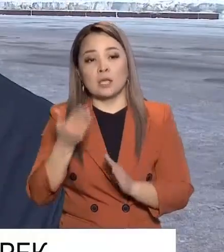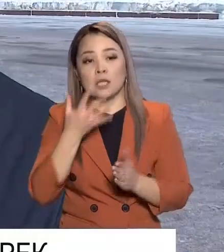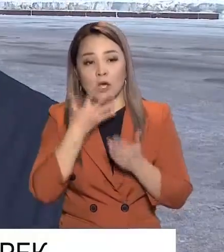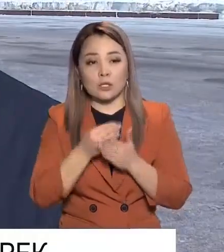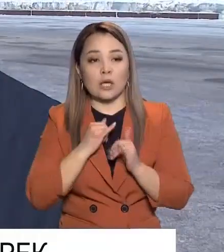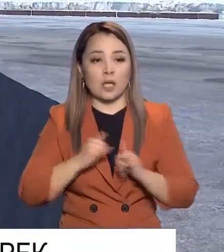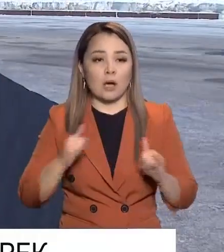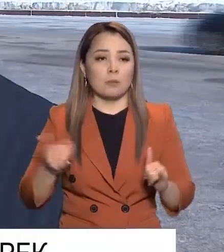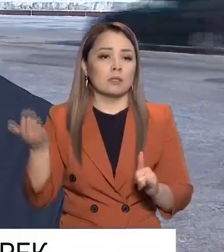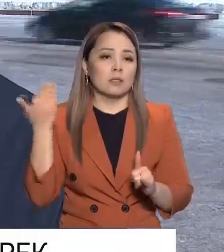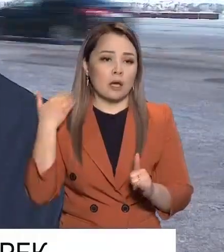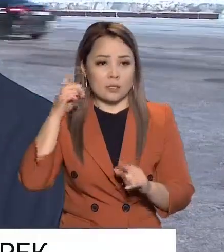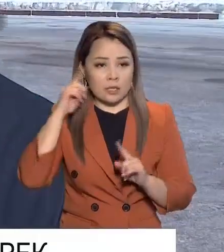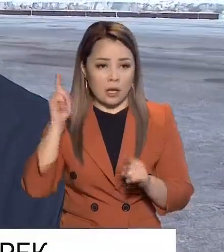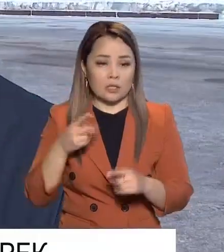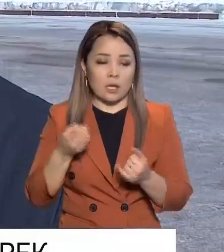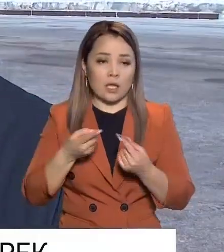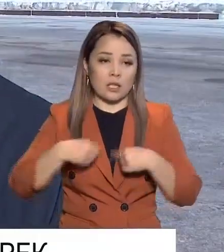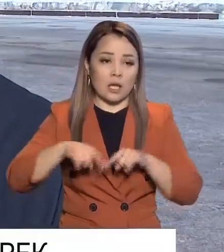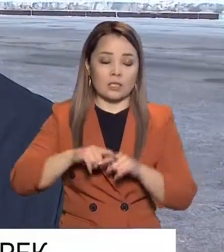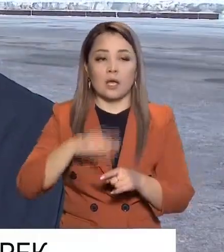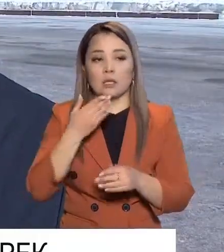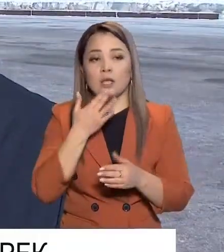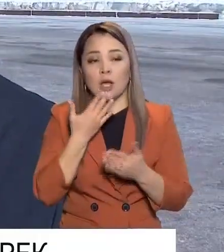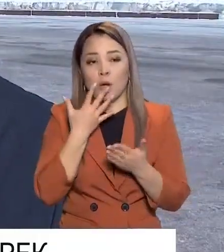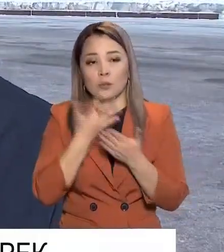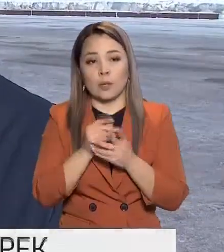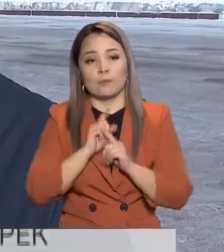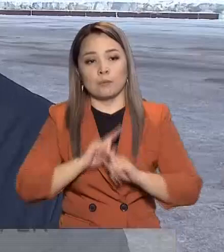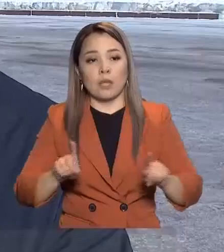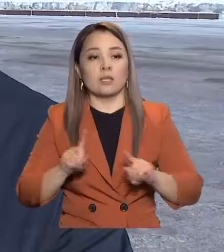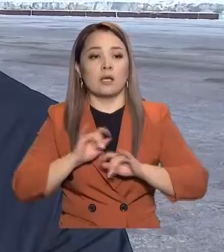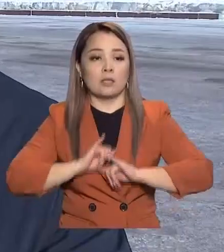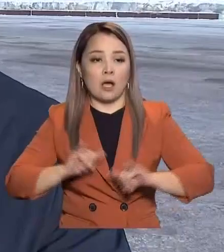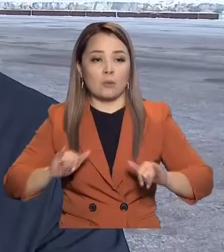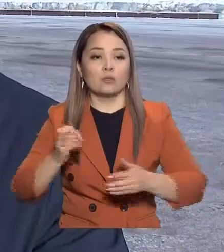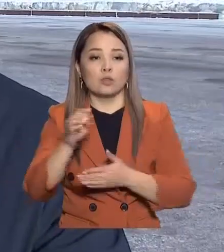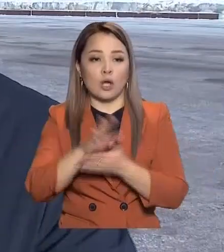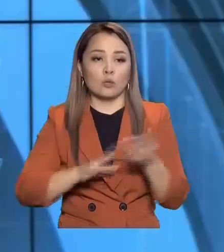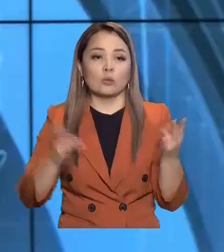бері дамыған. Міне осы интеграцияны біз арғай дамытымыз керек.